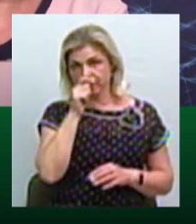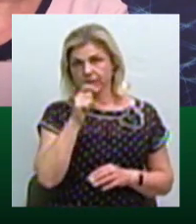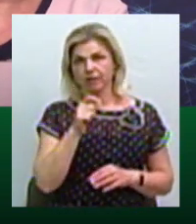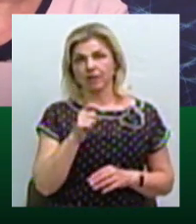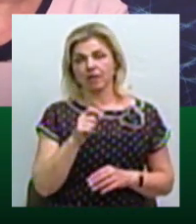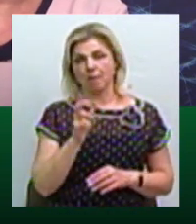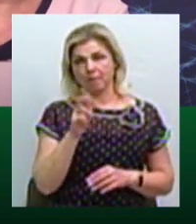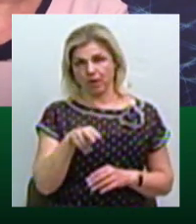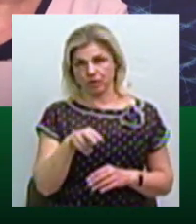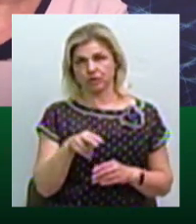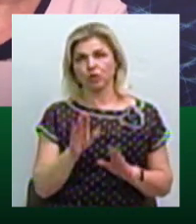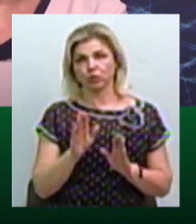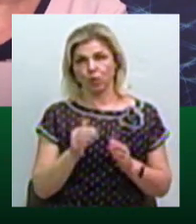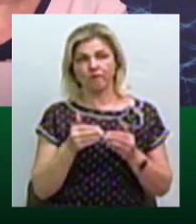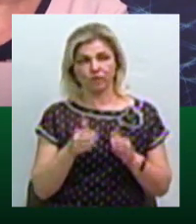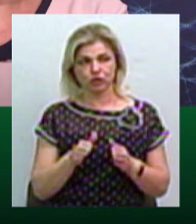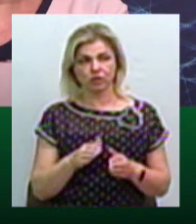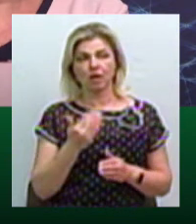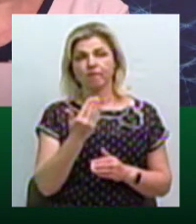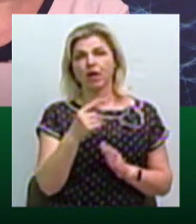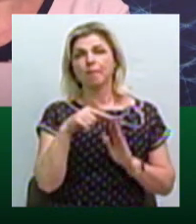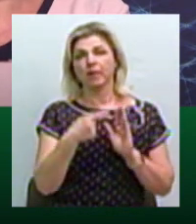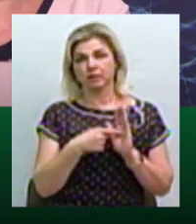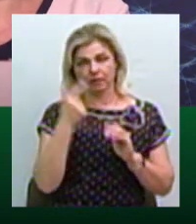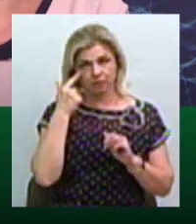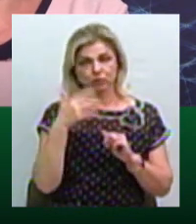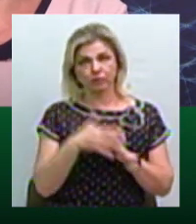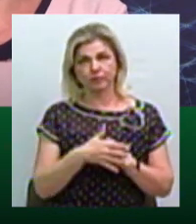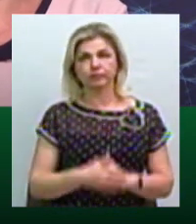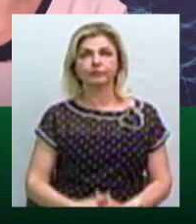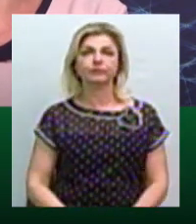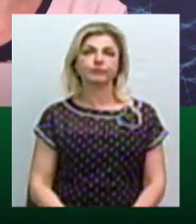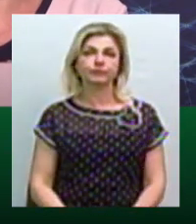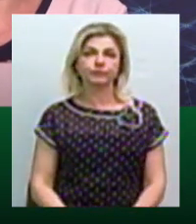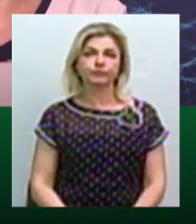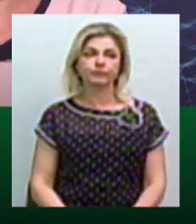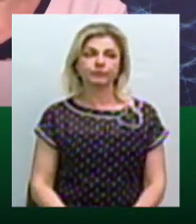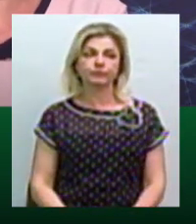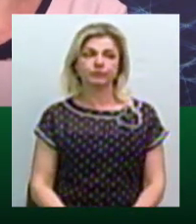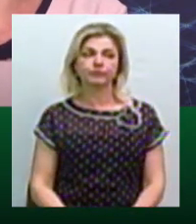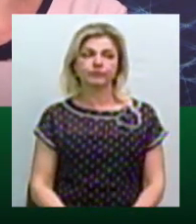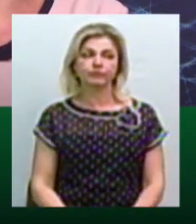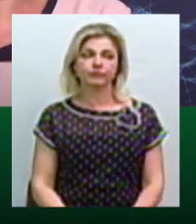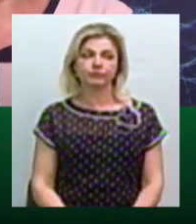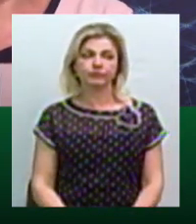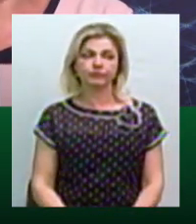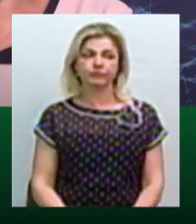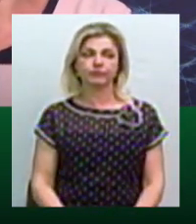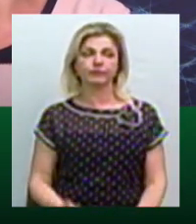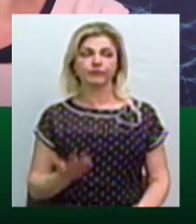лікарняного вийшла. Ваше питання зрозуміло. І в мене ще довг, виходить, за потоплення. Угу. Будь ласка, Ольга. Якщо